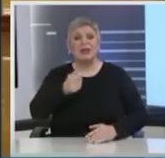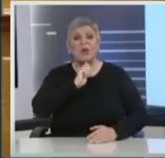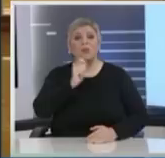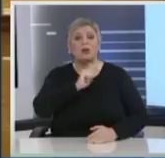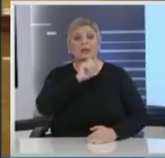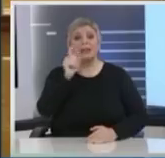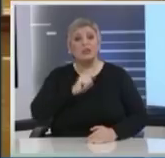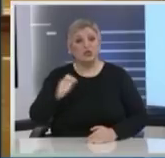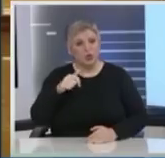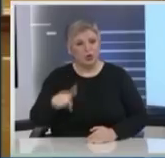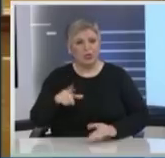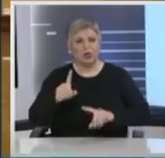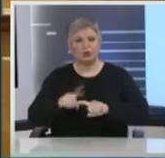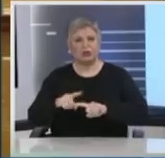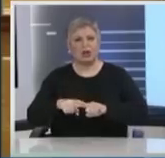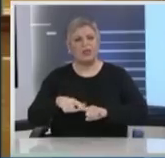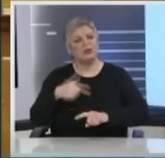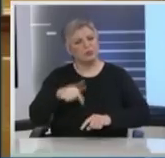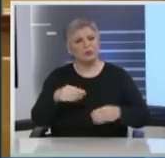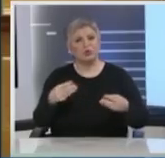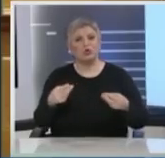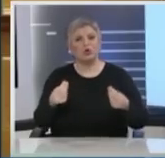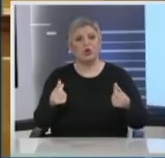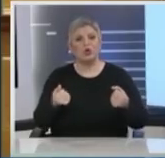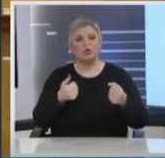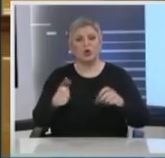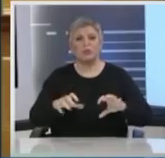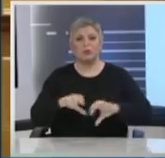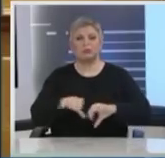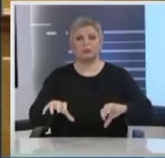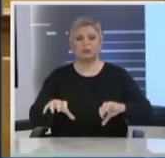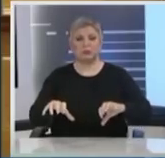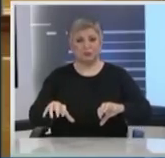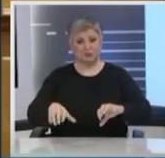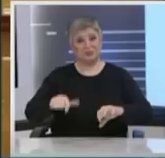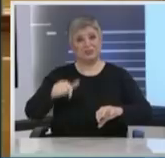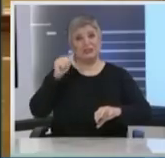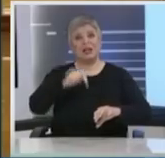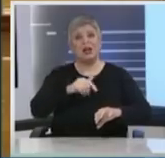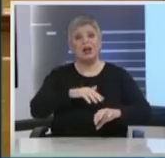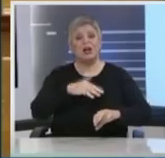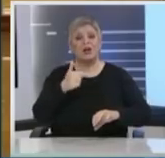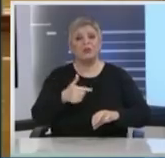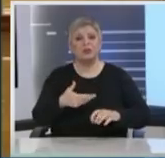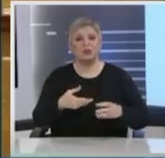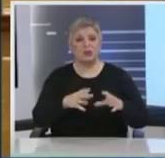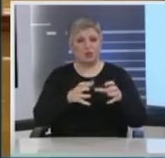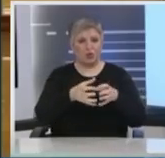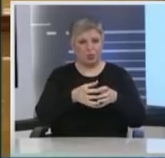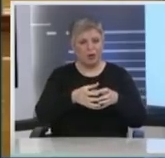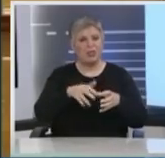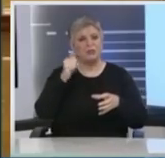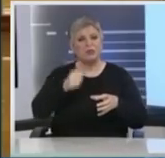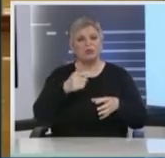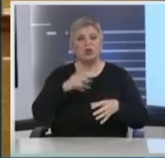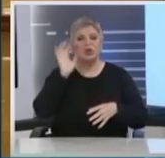τόπου έτσι χωρίζεται. Χωρίζεται σε εκείνους οι οποίοι οδηγούνται από συγκεκριμένα